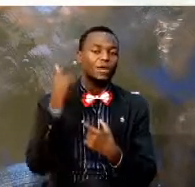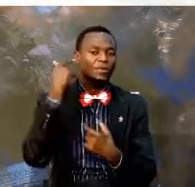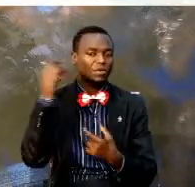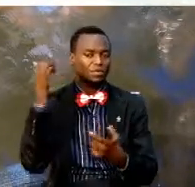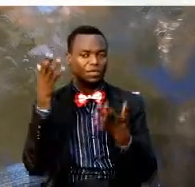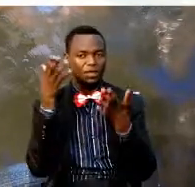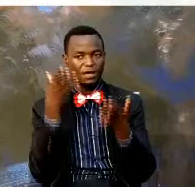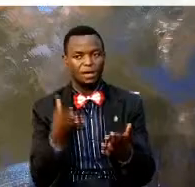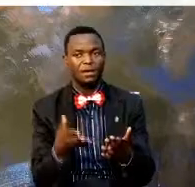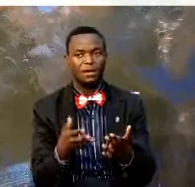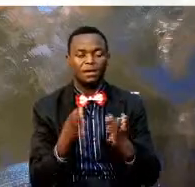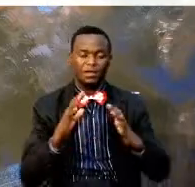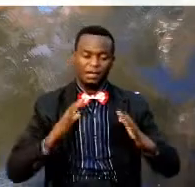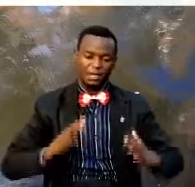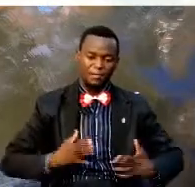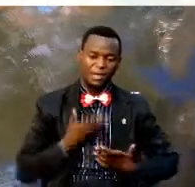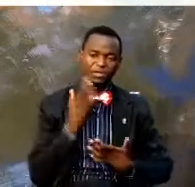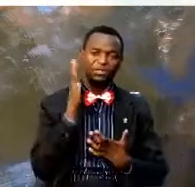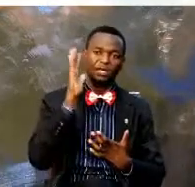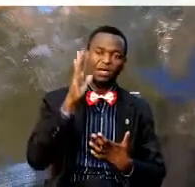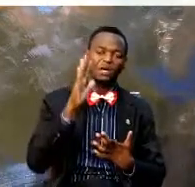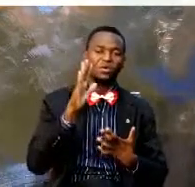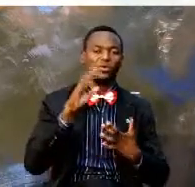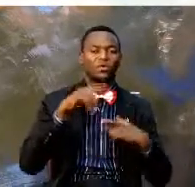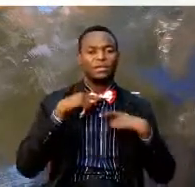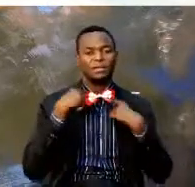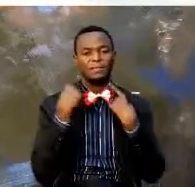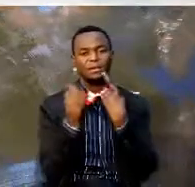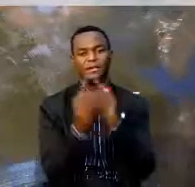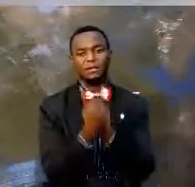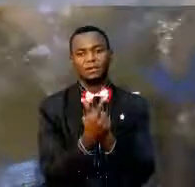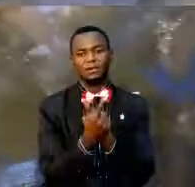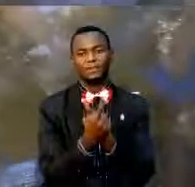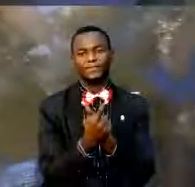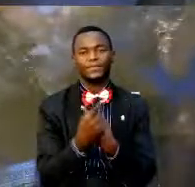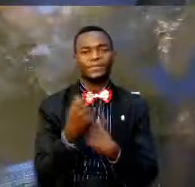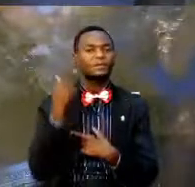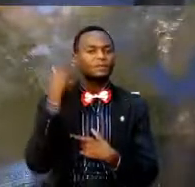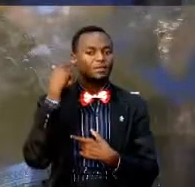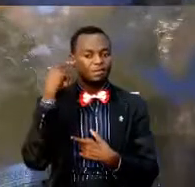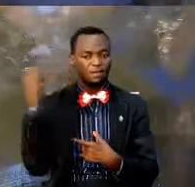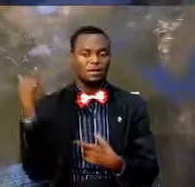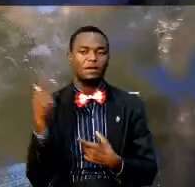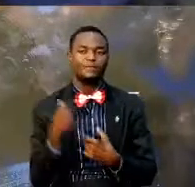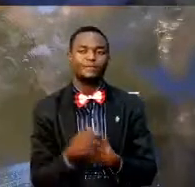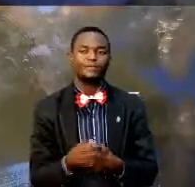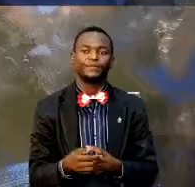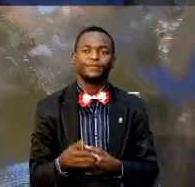hiyo na maisha yao yamebadilika. Sikie jioni. Sikie.